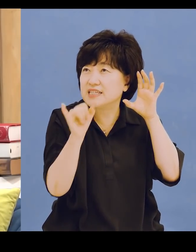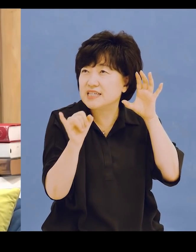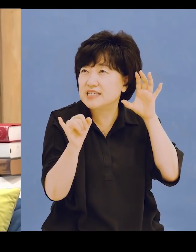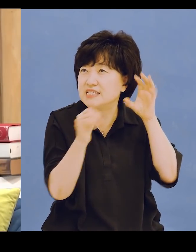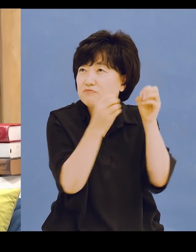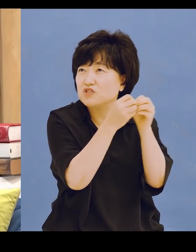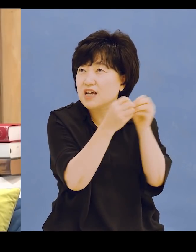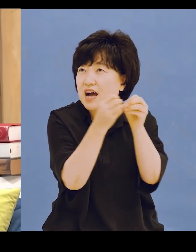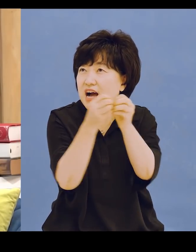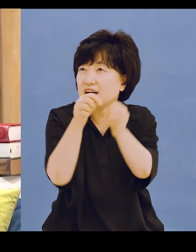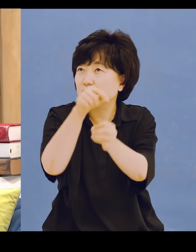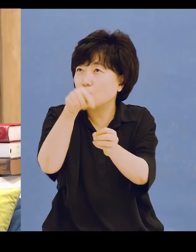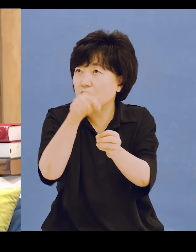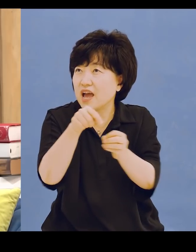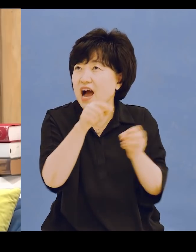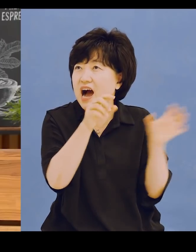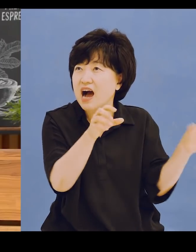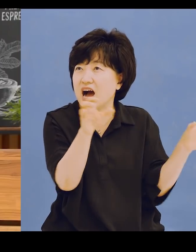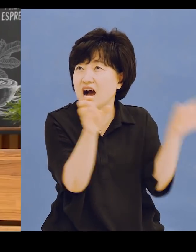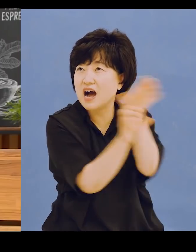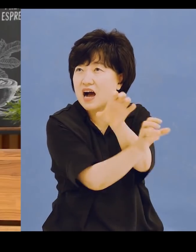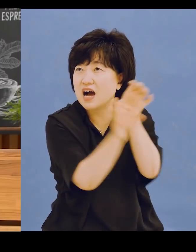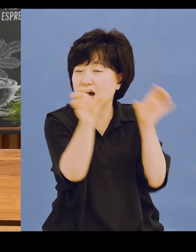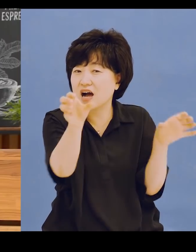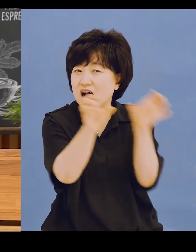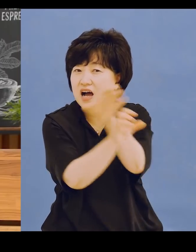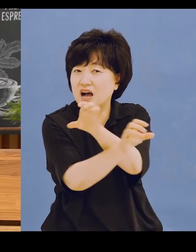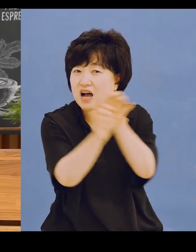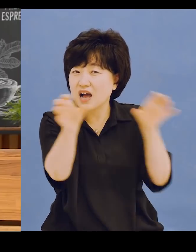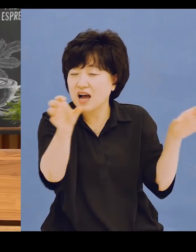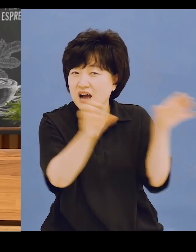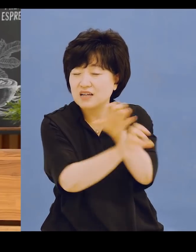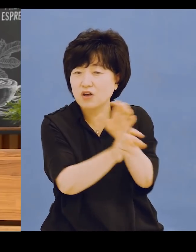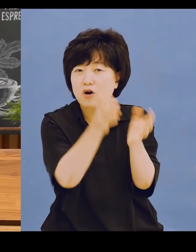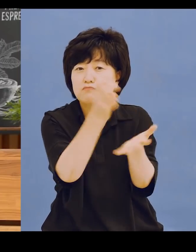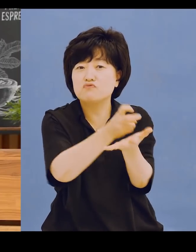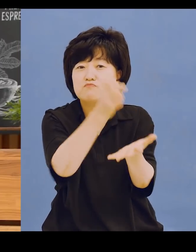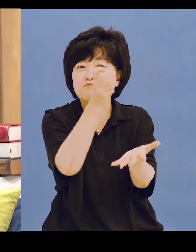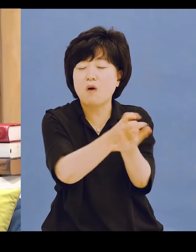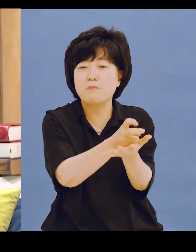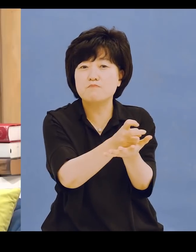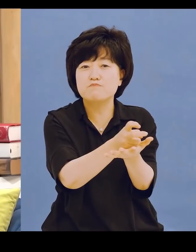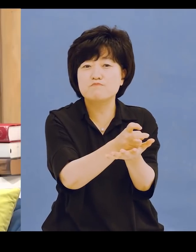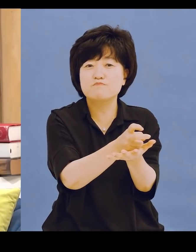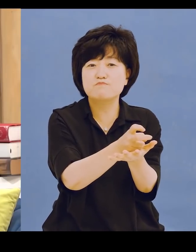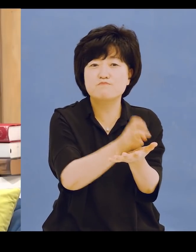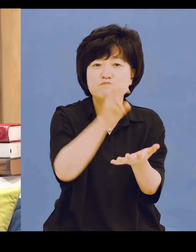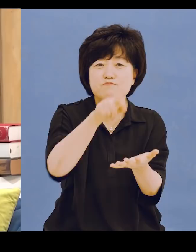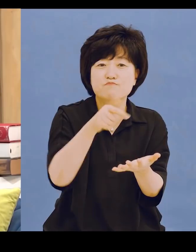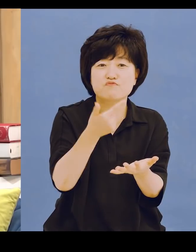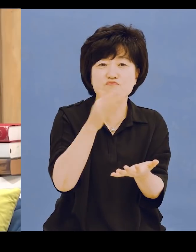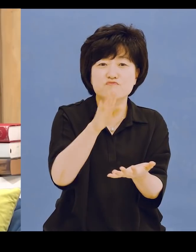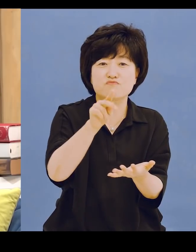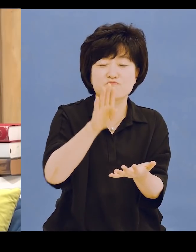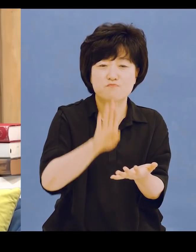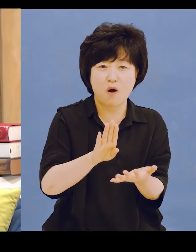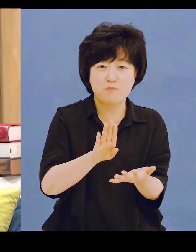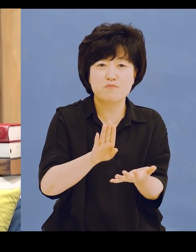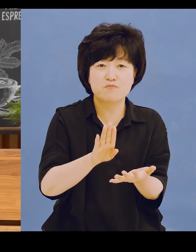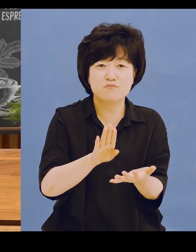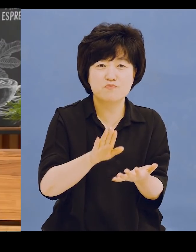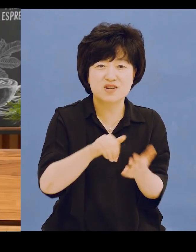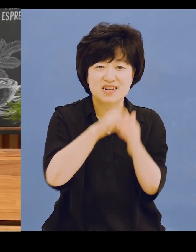찾죠. 아, 명사가 어디에 위치하는구나. 그렇게 해서 그들의 언어를 다 습득하신 거예요? 습득하는 게 아니라 만드시- 문법을 다